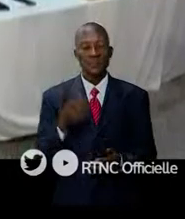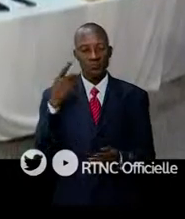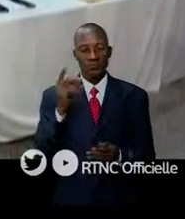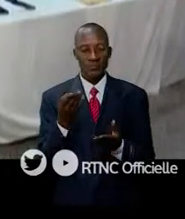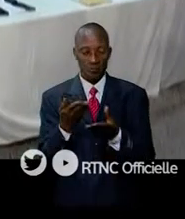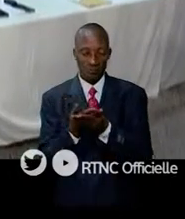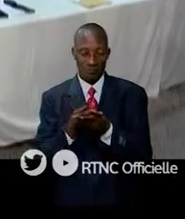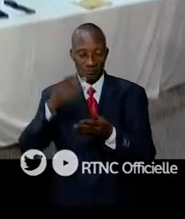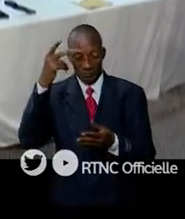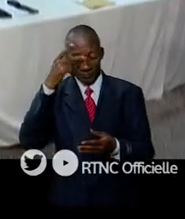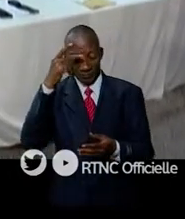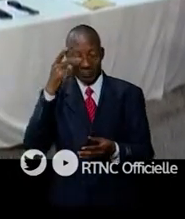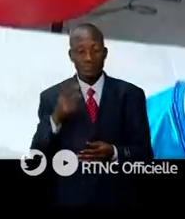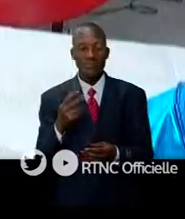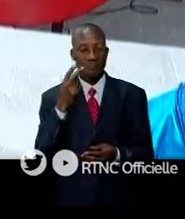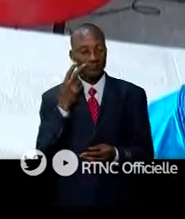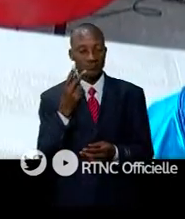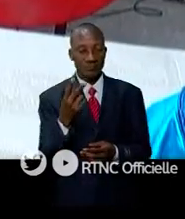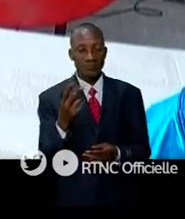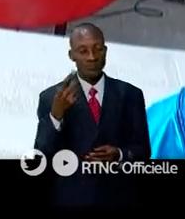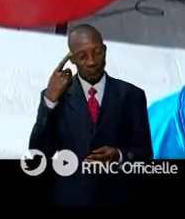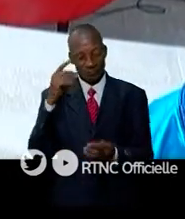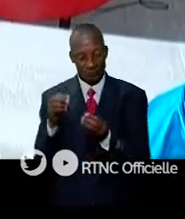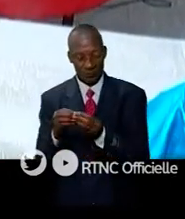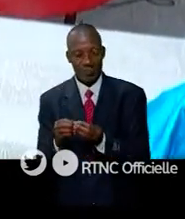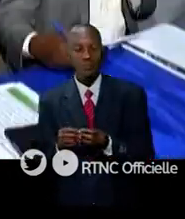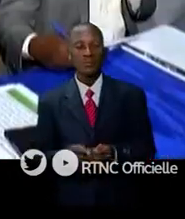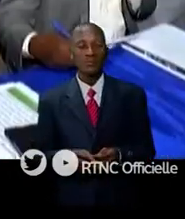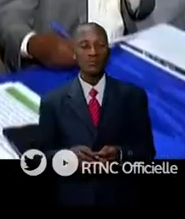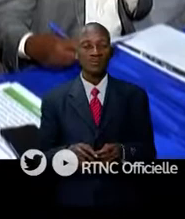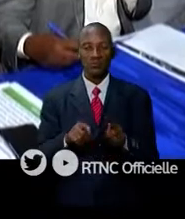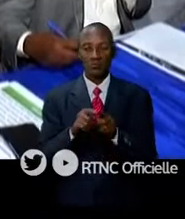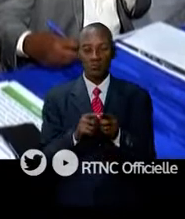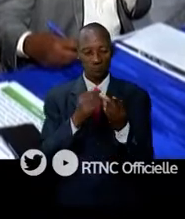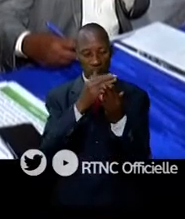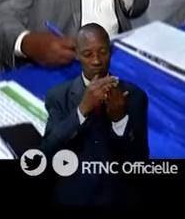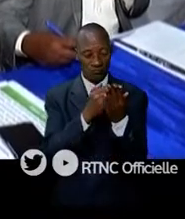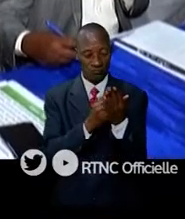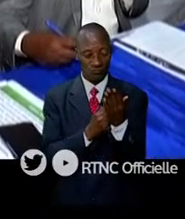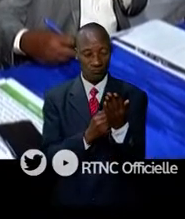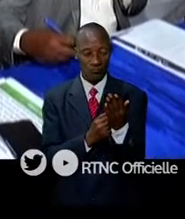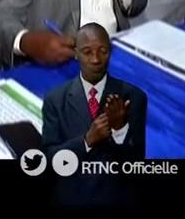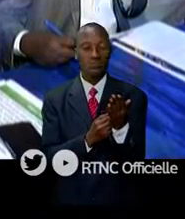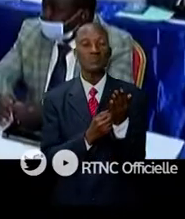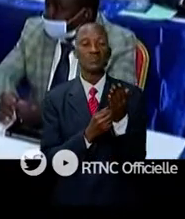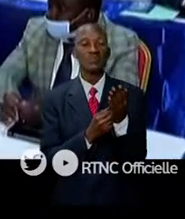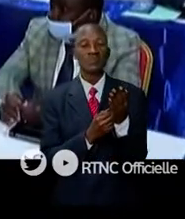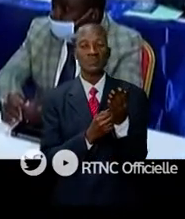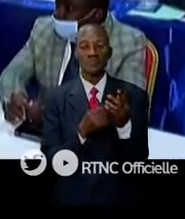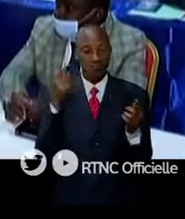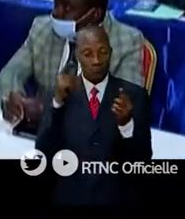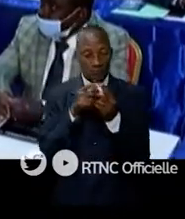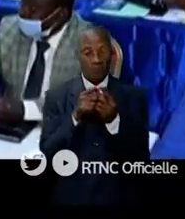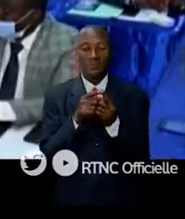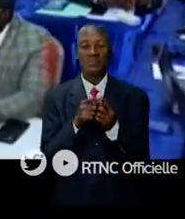de la politique et de la vision de cette dernière, ainsi que sur la liste de partie prenante à ces processus dans le but